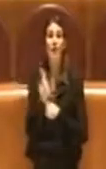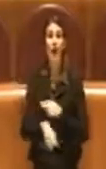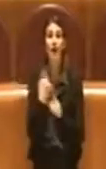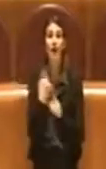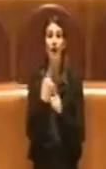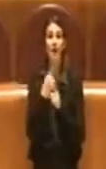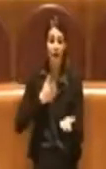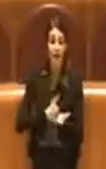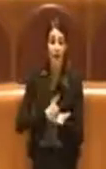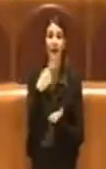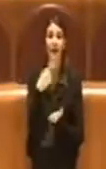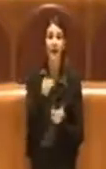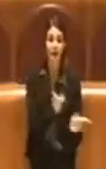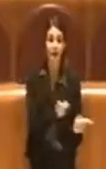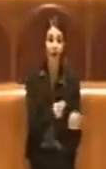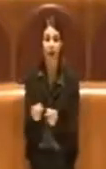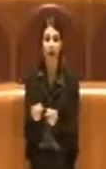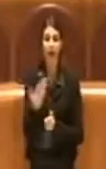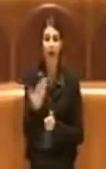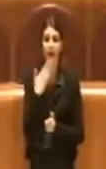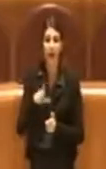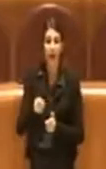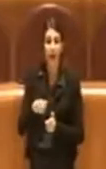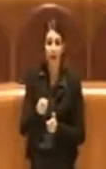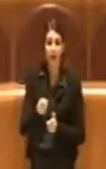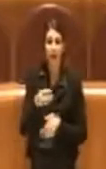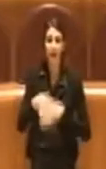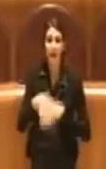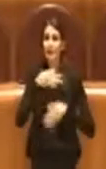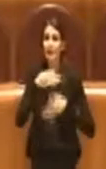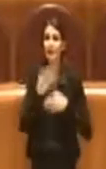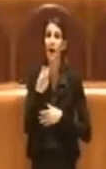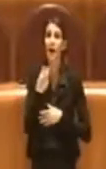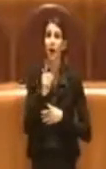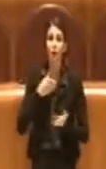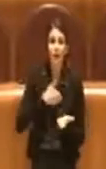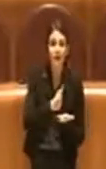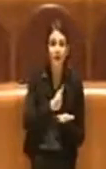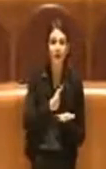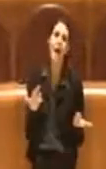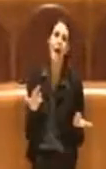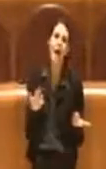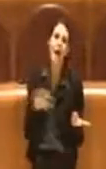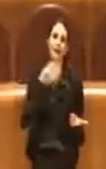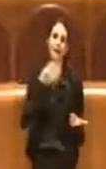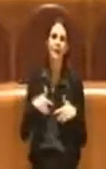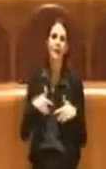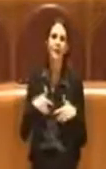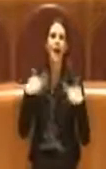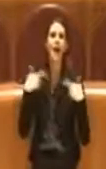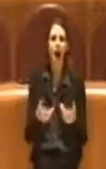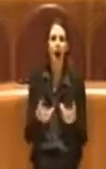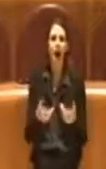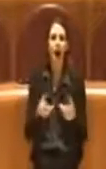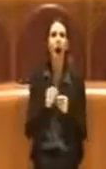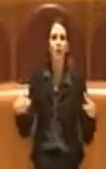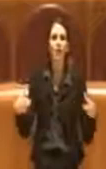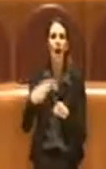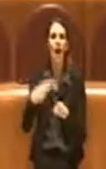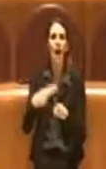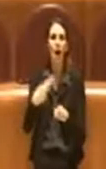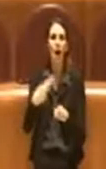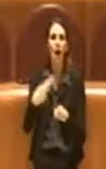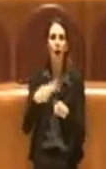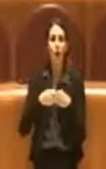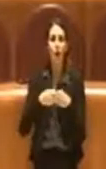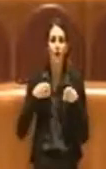Giro d'Italia, non vuole passare sui San Pietrini, regala a Roma Capitale, l'asfaltatura di determinate vie.